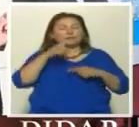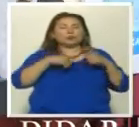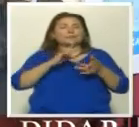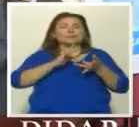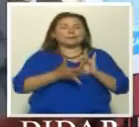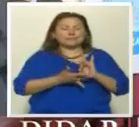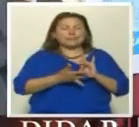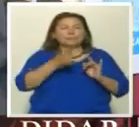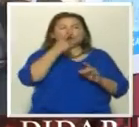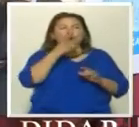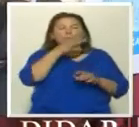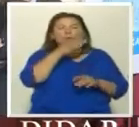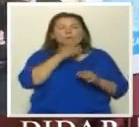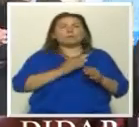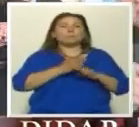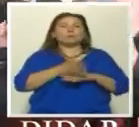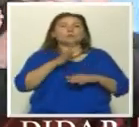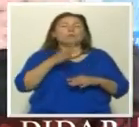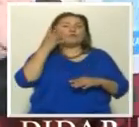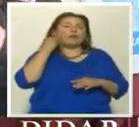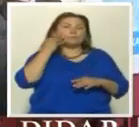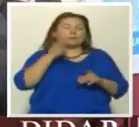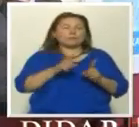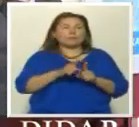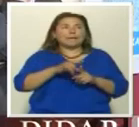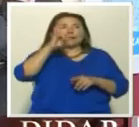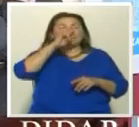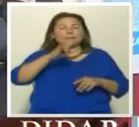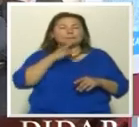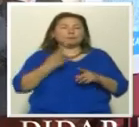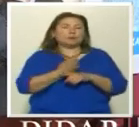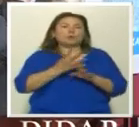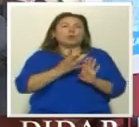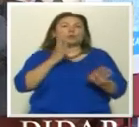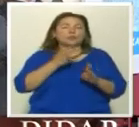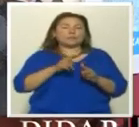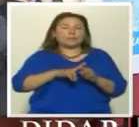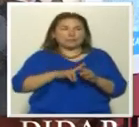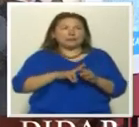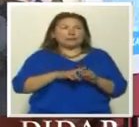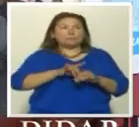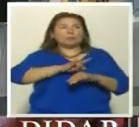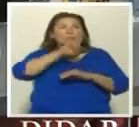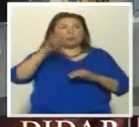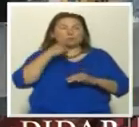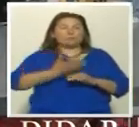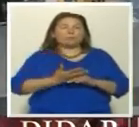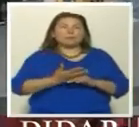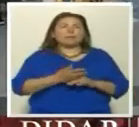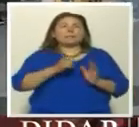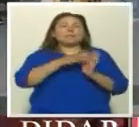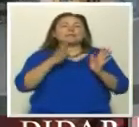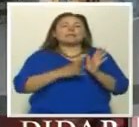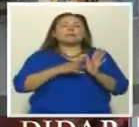В ближайшее время планирую побывать и в Алматы тоже. Казахстан удобен для нас в первую очередь быстрыми перелетами. 19